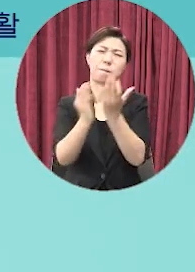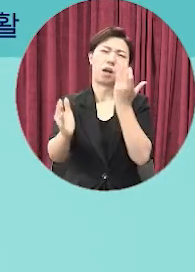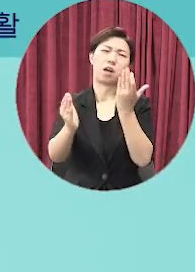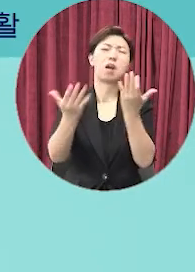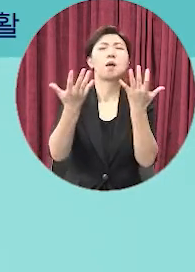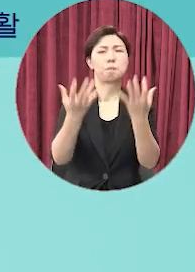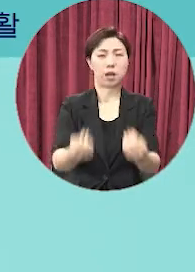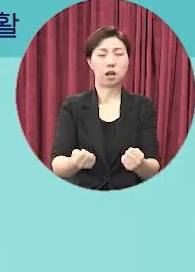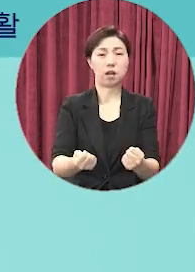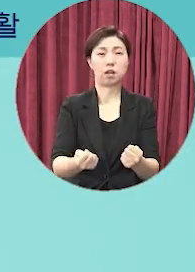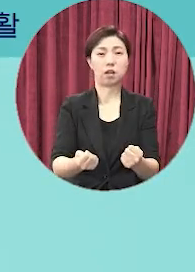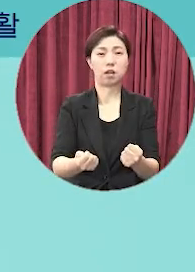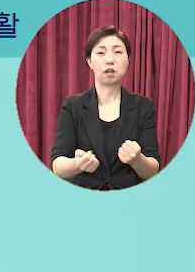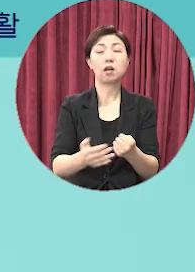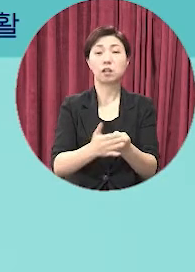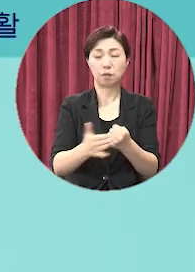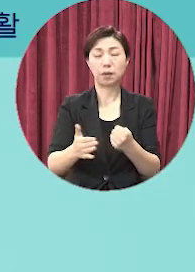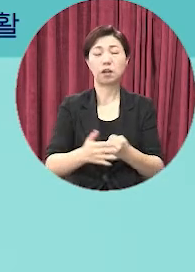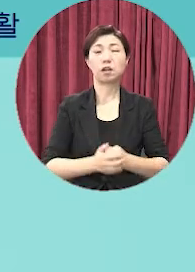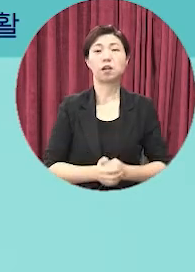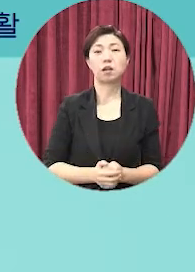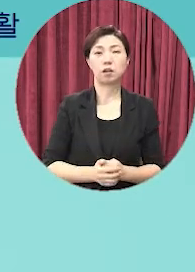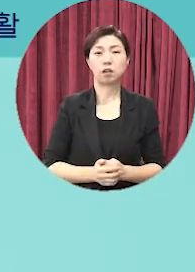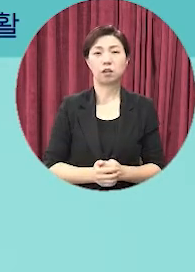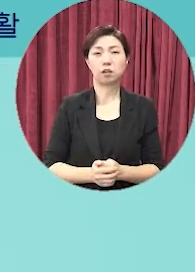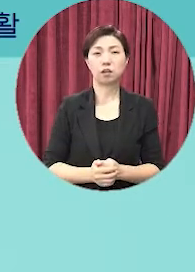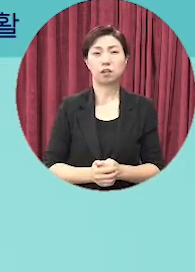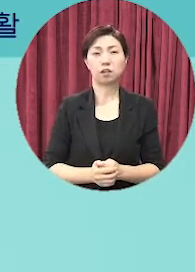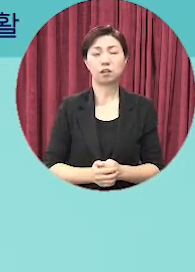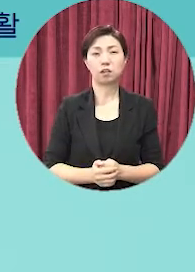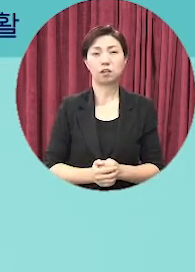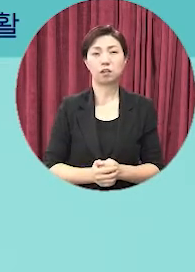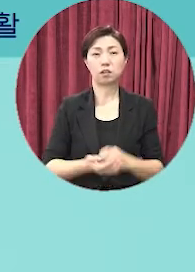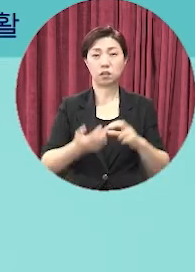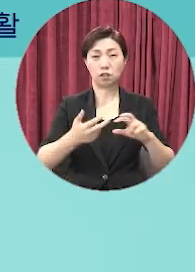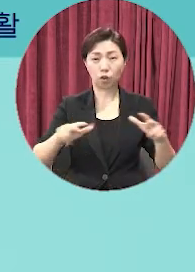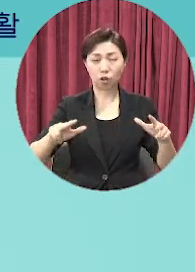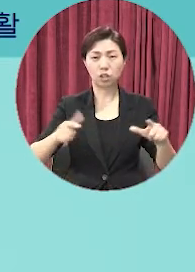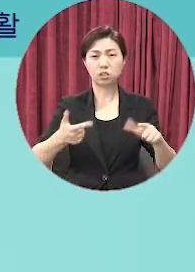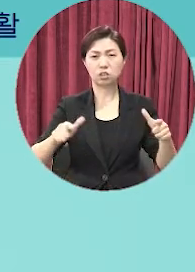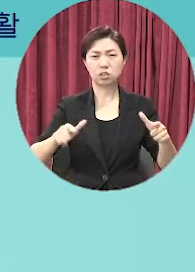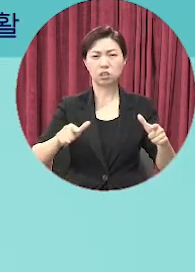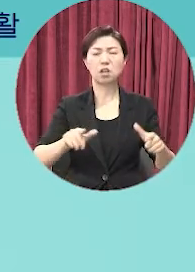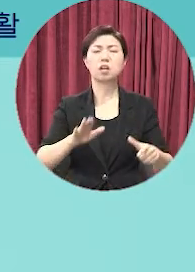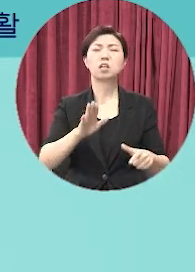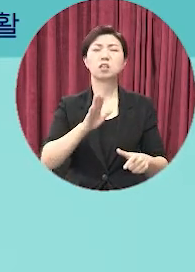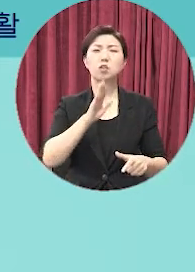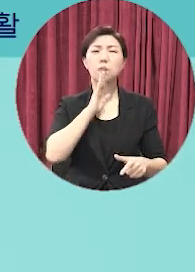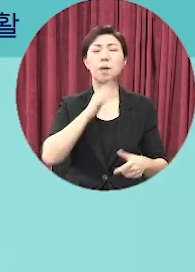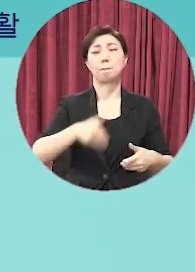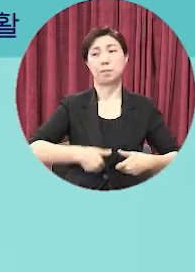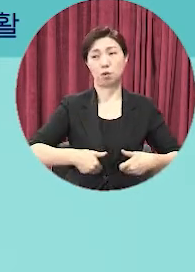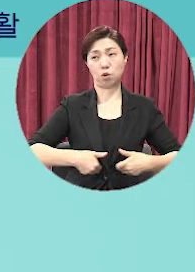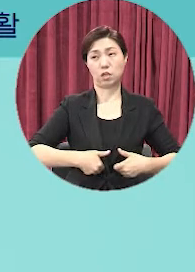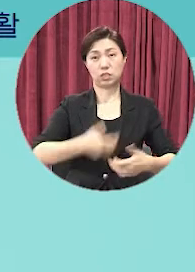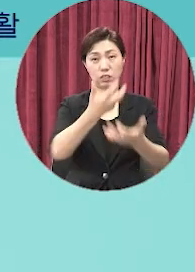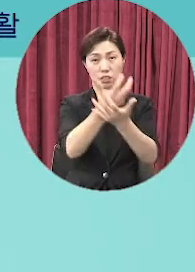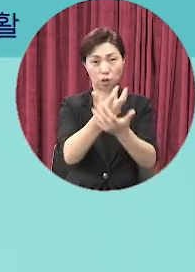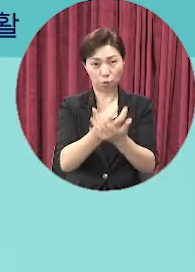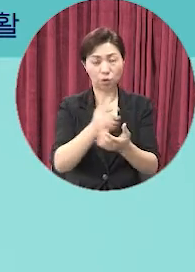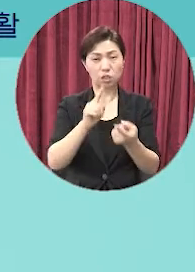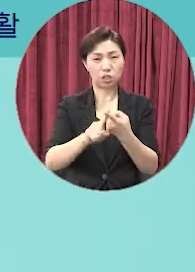같이 포함되어 있는 것들이 많이 발견되기 때문에 이러한 질적 수준에 대해서 앞으로